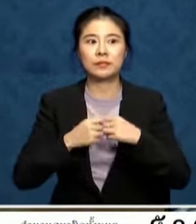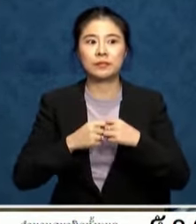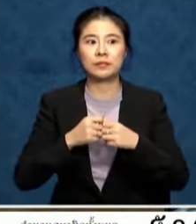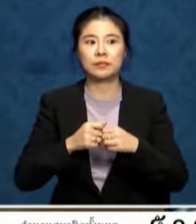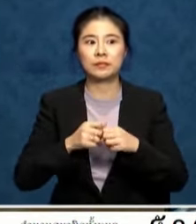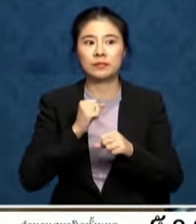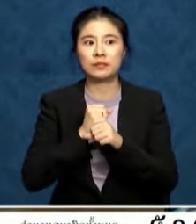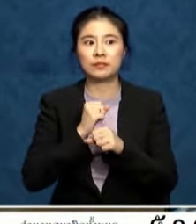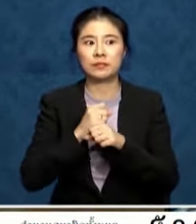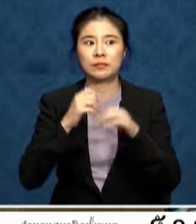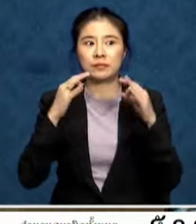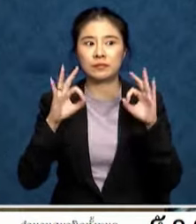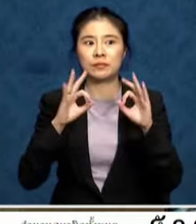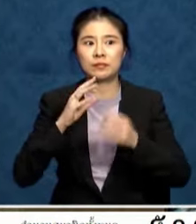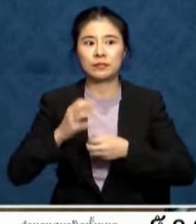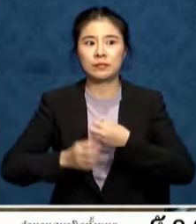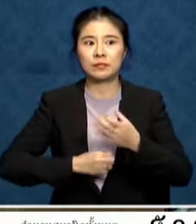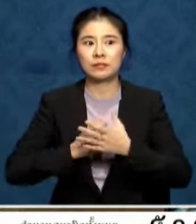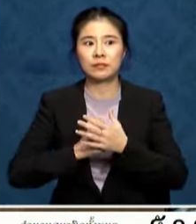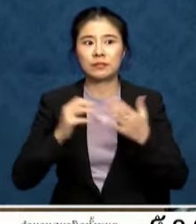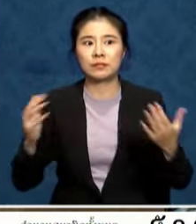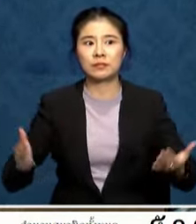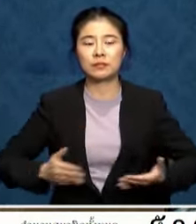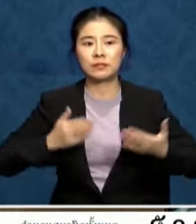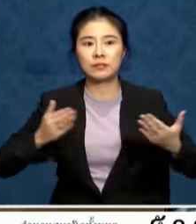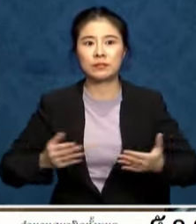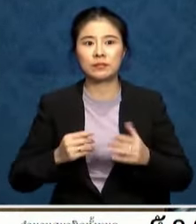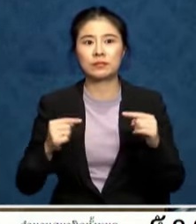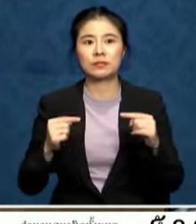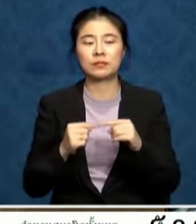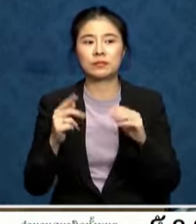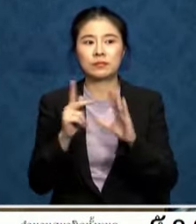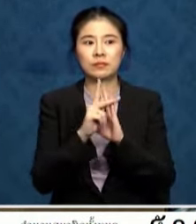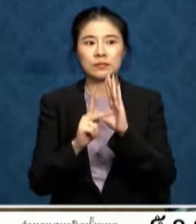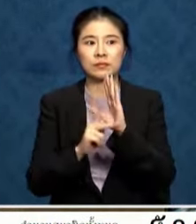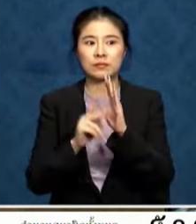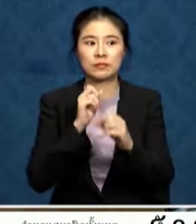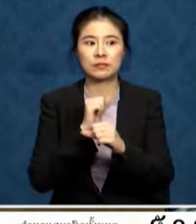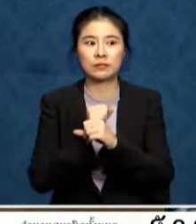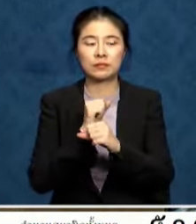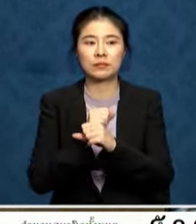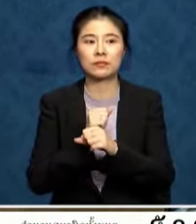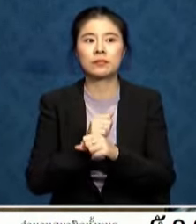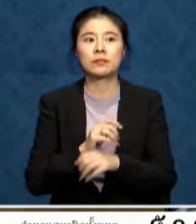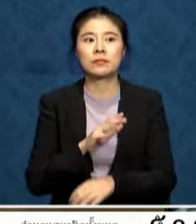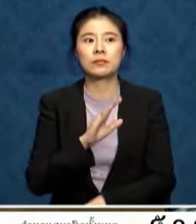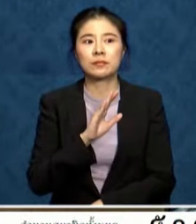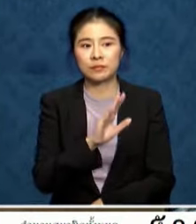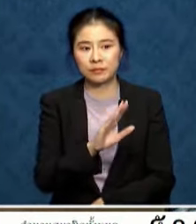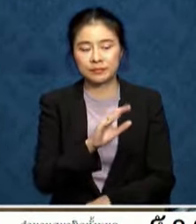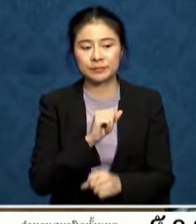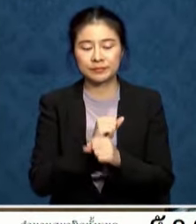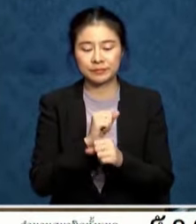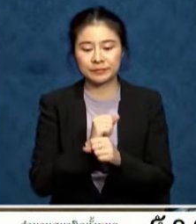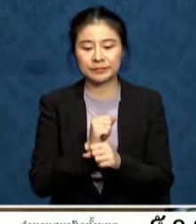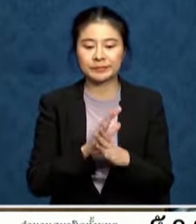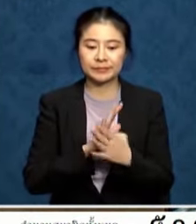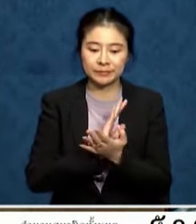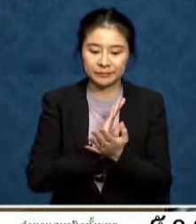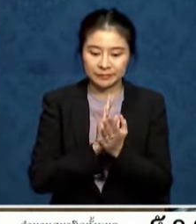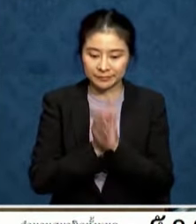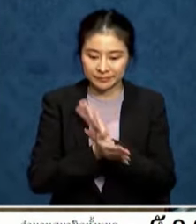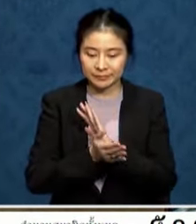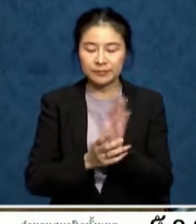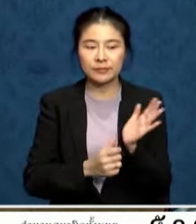ต่างแสดงความคิดเห็นหรือรณรงค์และยังมีกฎหมายว่าด้วยการห้ามบิดเบือนคำว่าบิดเบือน